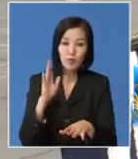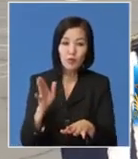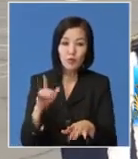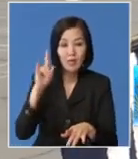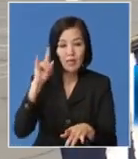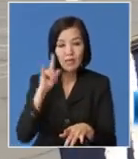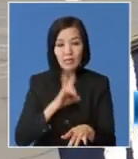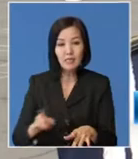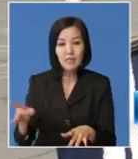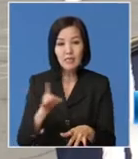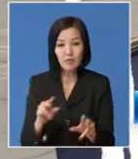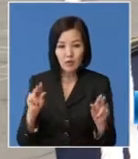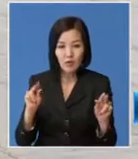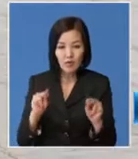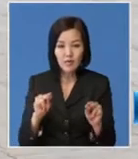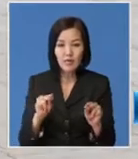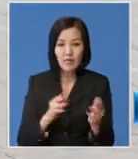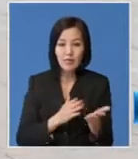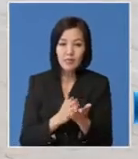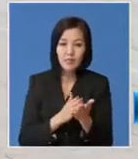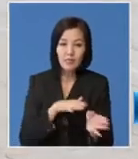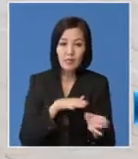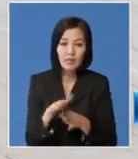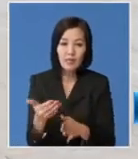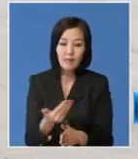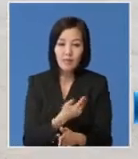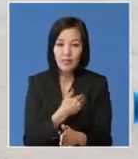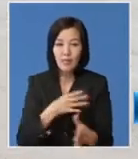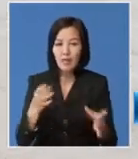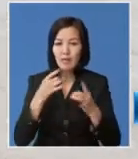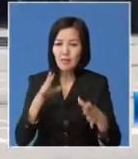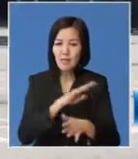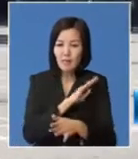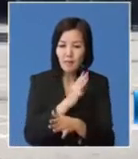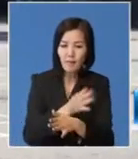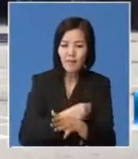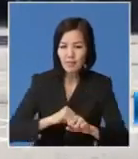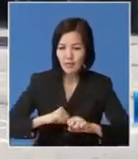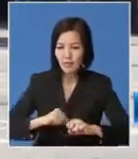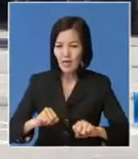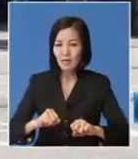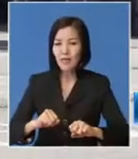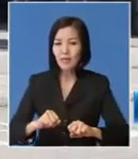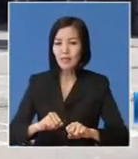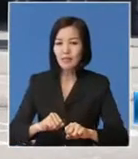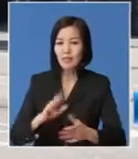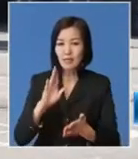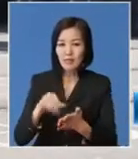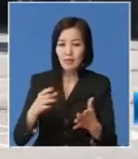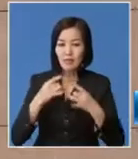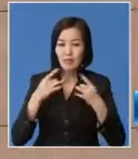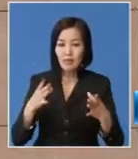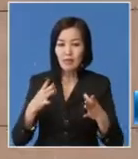Қазақстан Республикасына адал қызмет еткім келеді. Жалпы бұл мереке әркезде де батылдық пен ерліктің, қаһармандық пен елдіктің шаны. Отанға